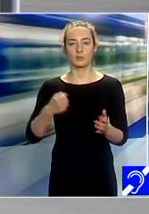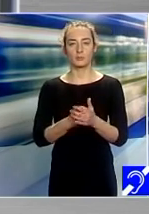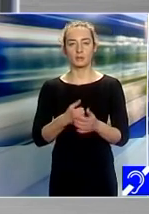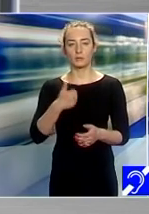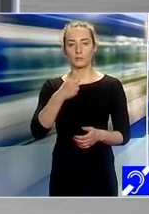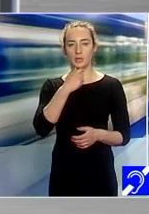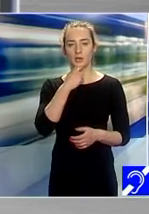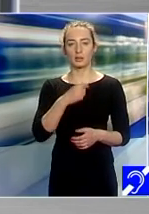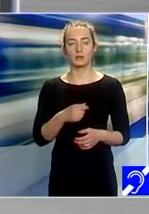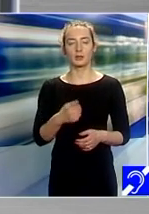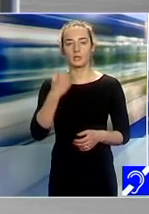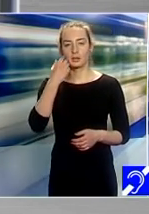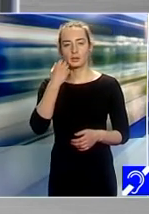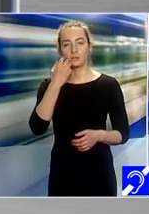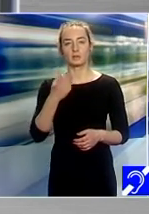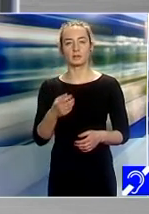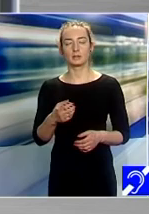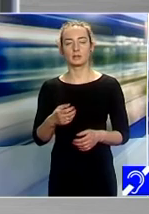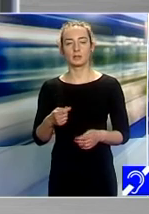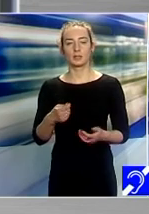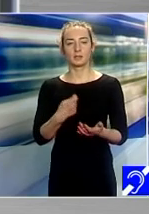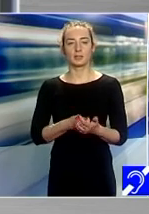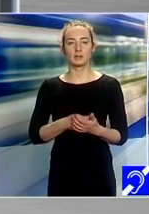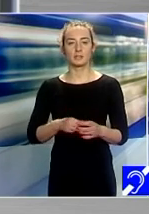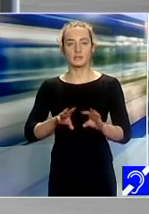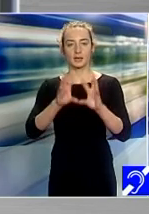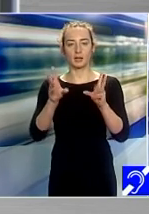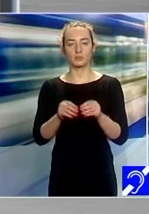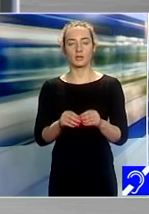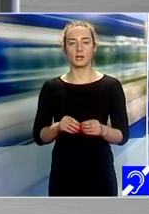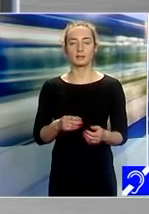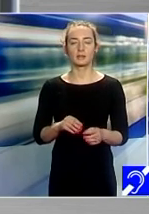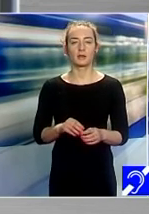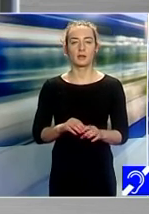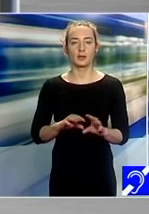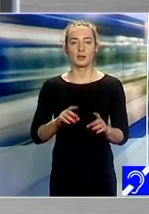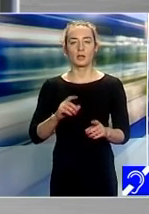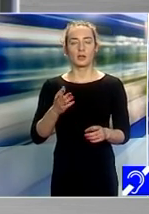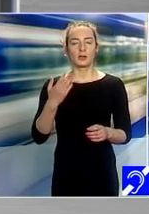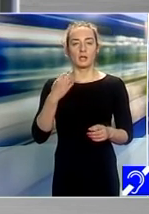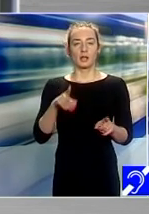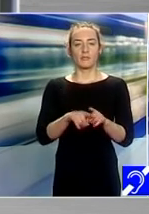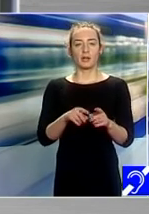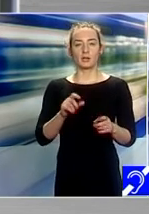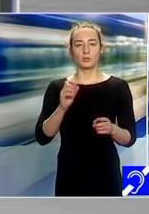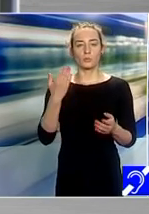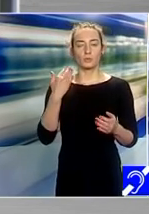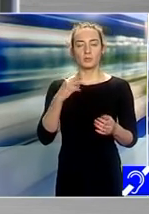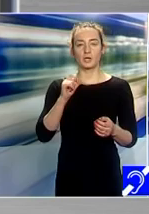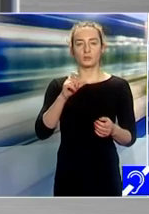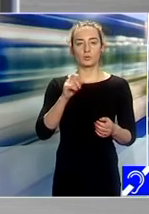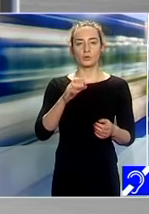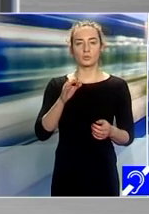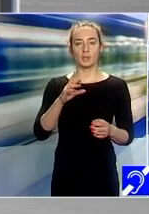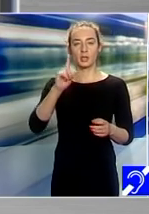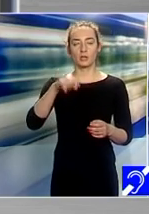un an, caz în care indemnizația se calculează ca media veniturilor din ultimele 12 luni, respectiv 85%